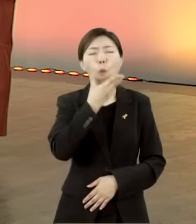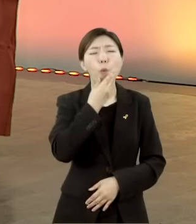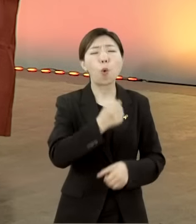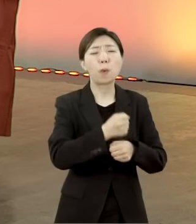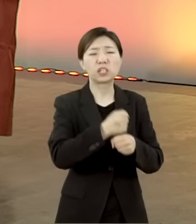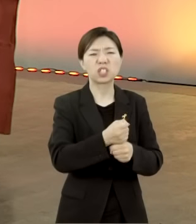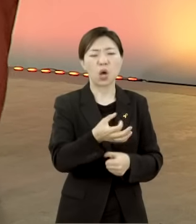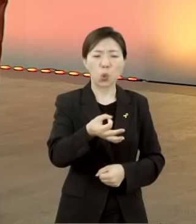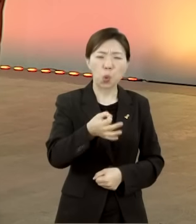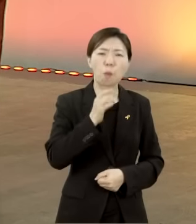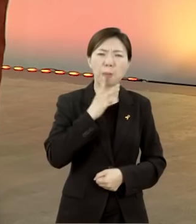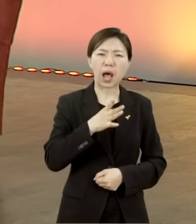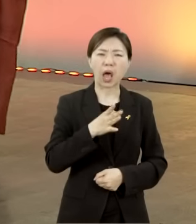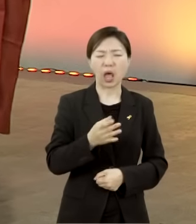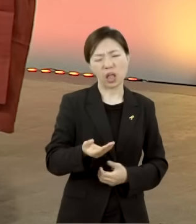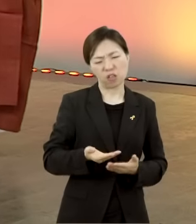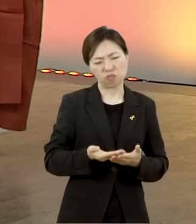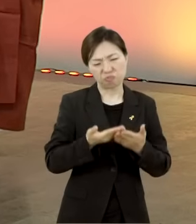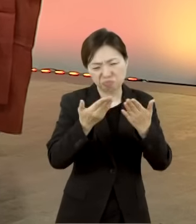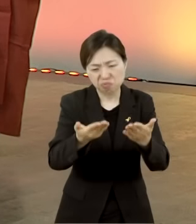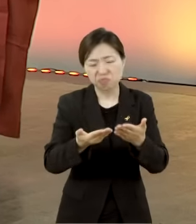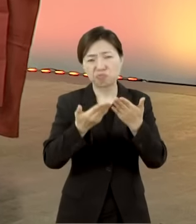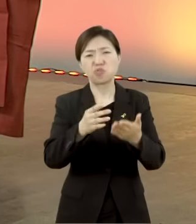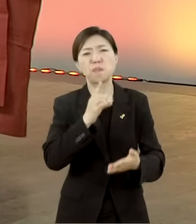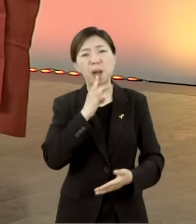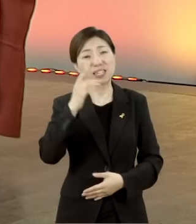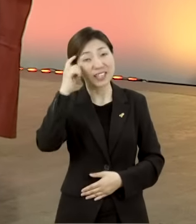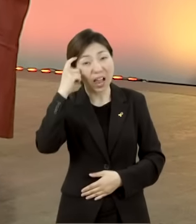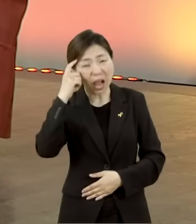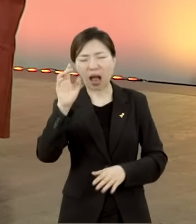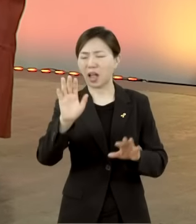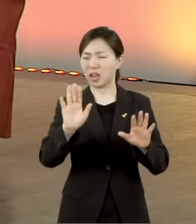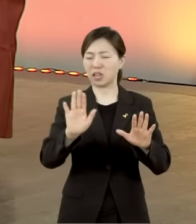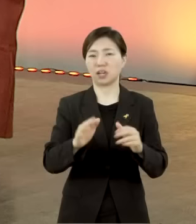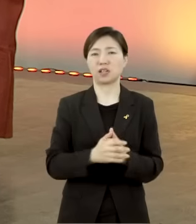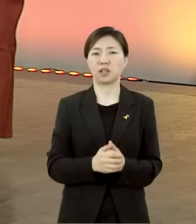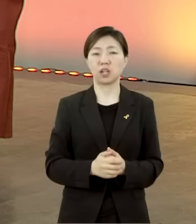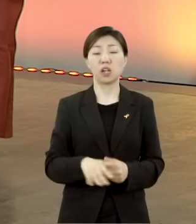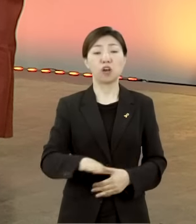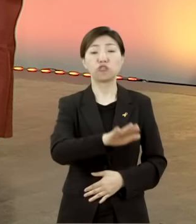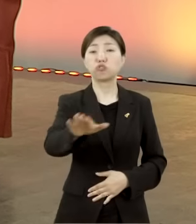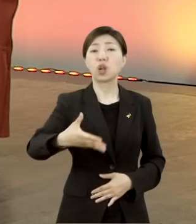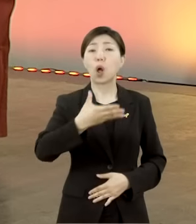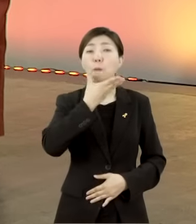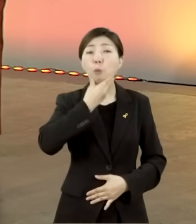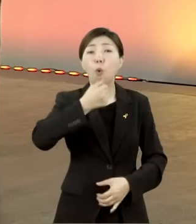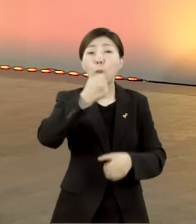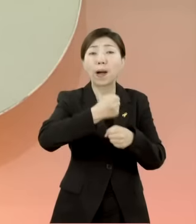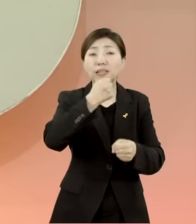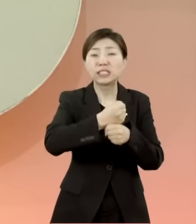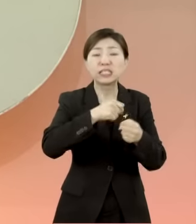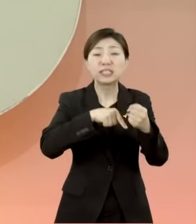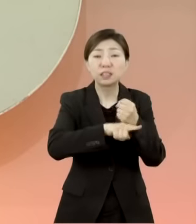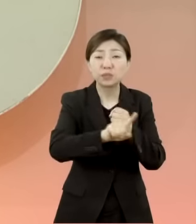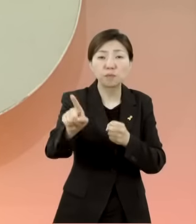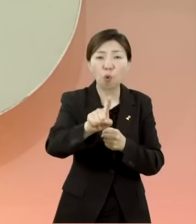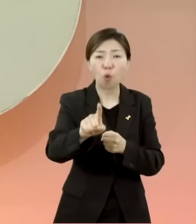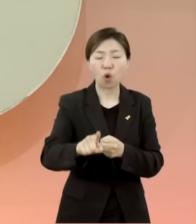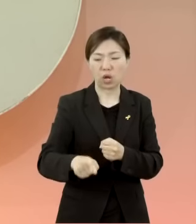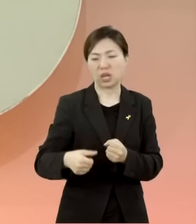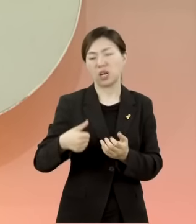돈내는 거 공양 올리고 돈내는 걸 복 짓는다고 생각하는 분들이 많더라고요 근데 우리가 복질